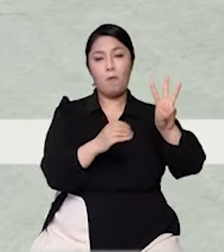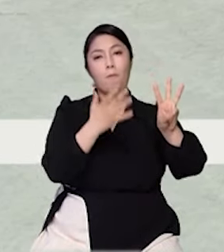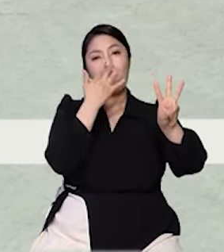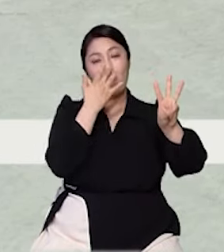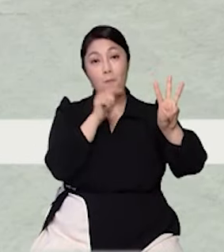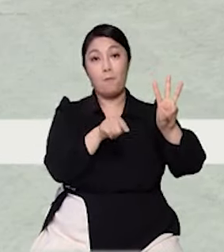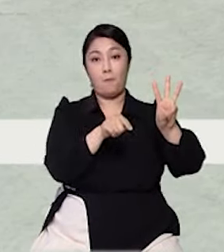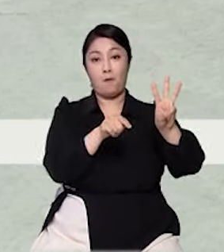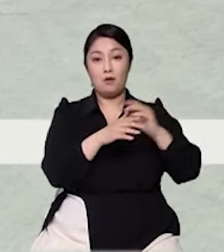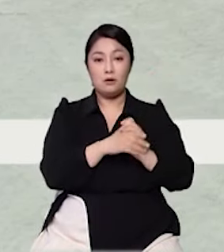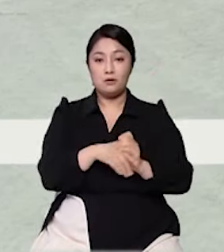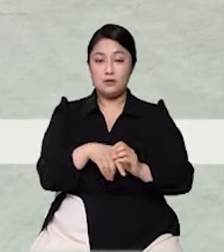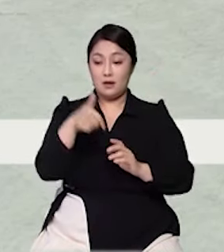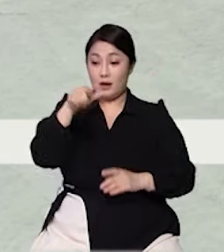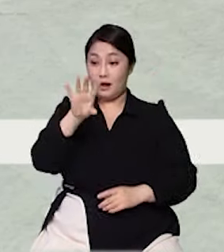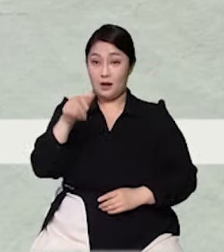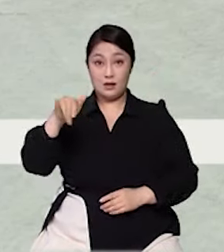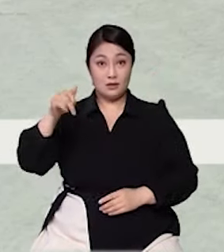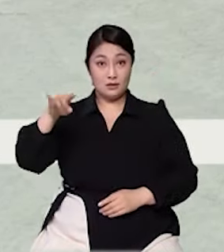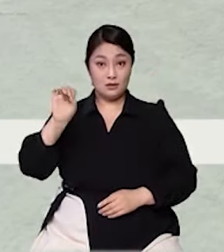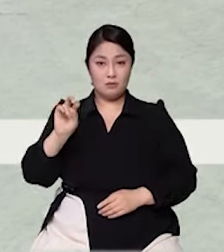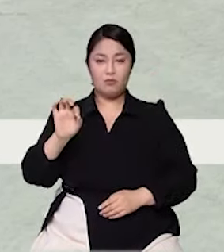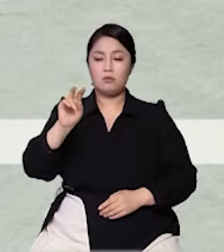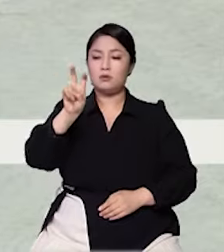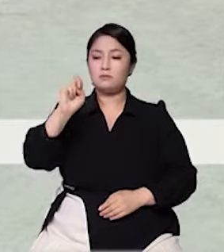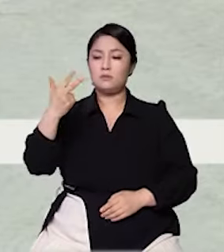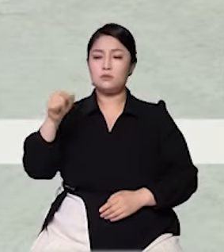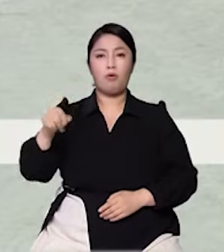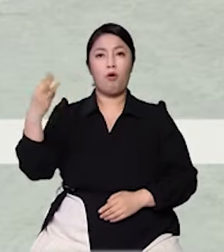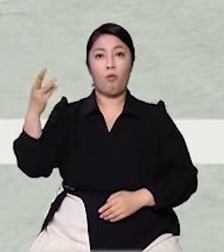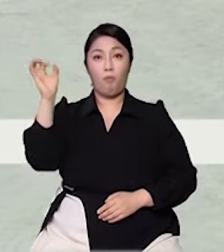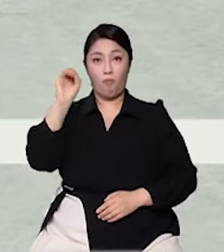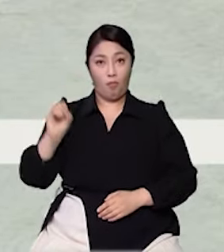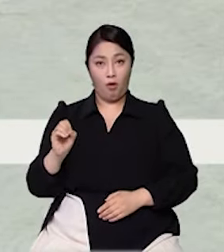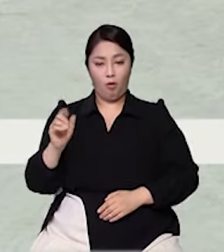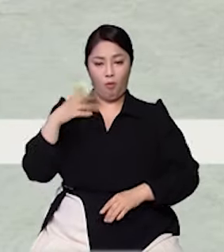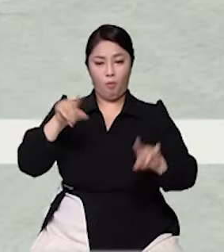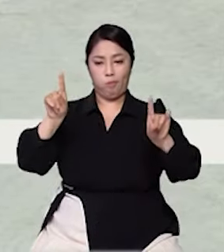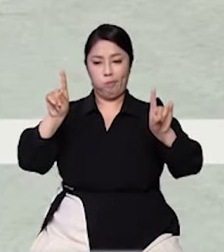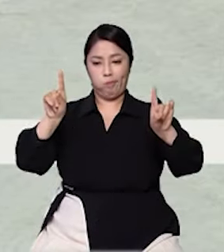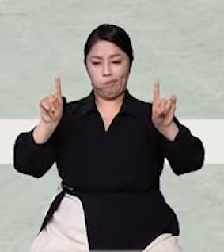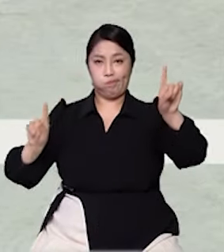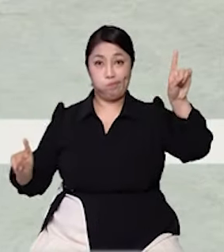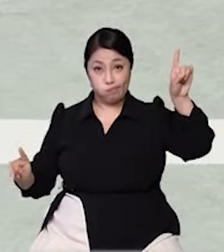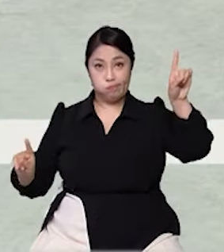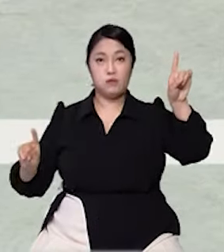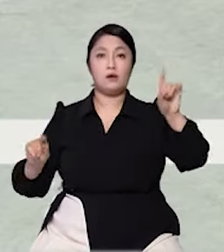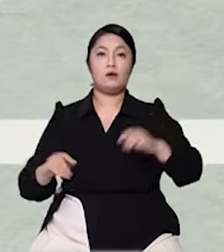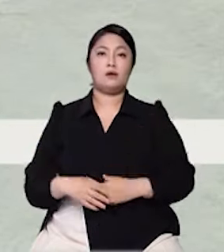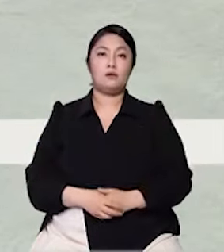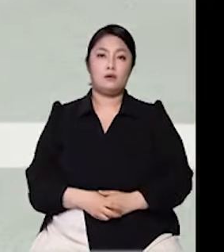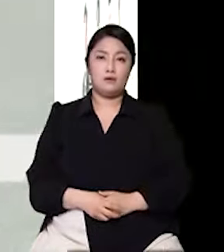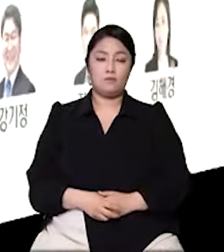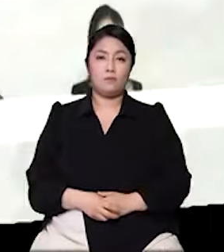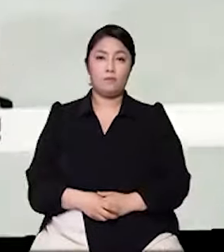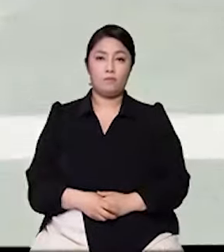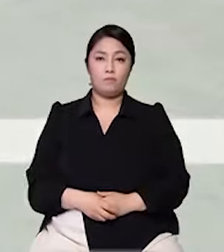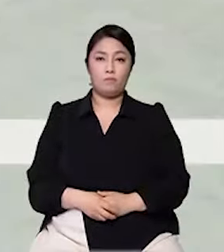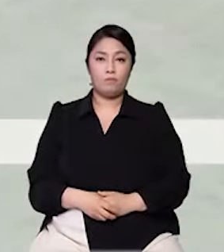없었지만 강기정 예비후보는 27.3% 로 격차가 오차범위 밖으로 벌어졌습니다